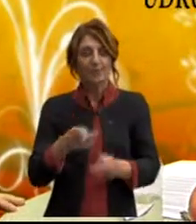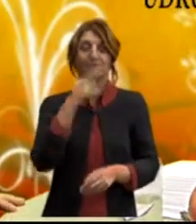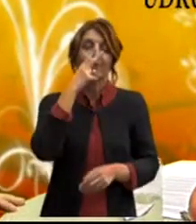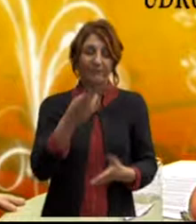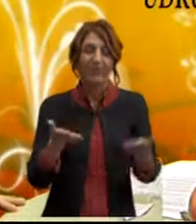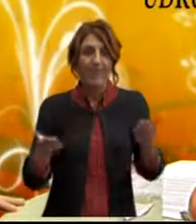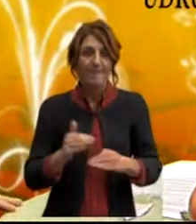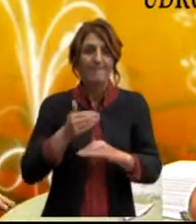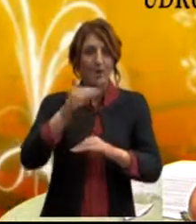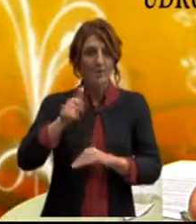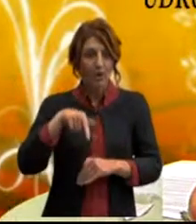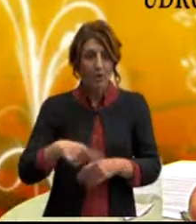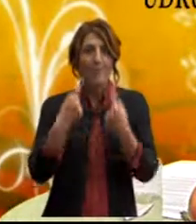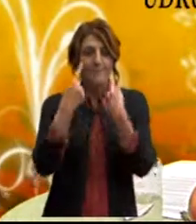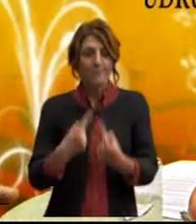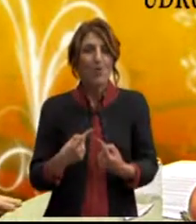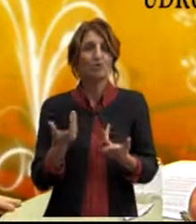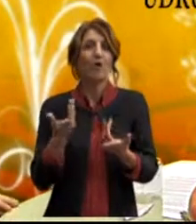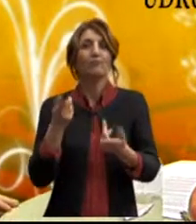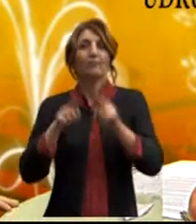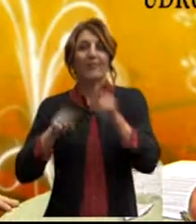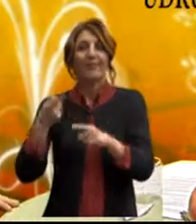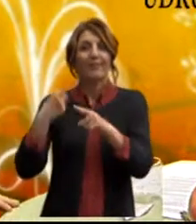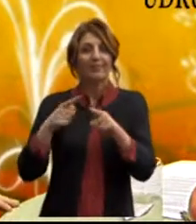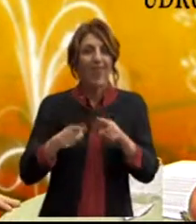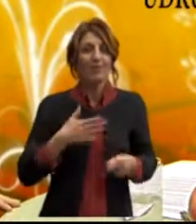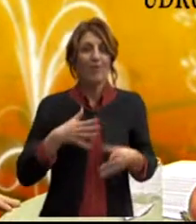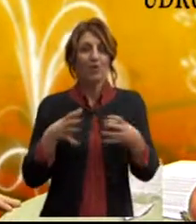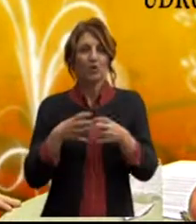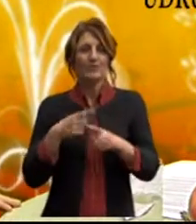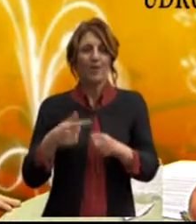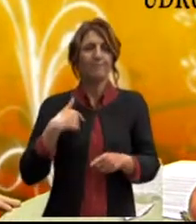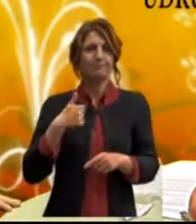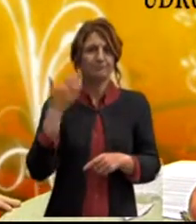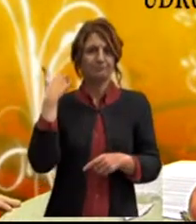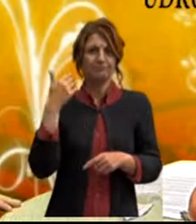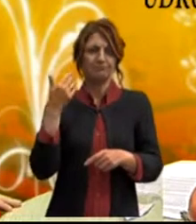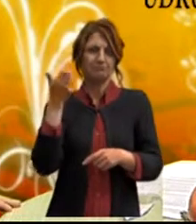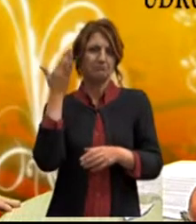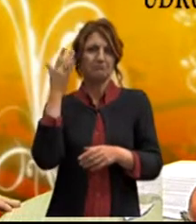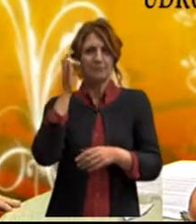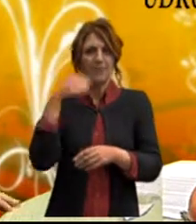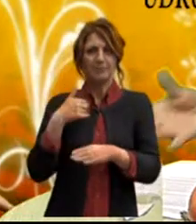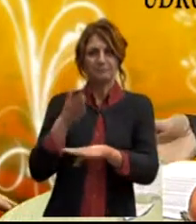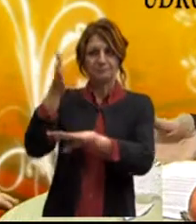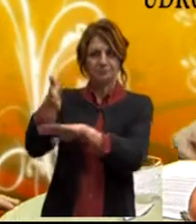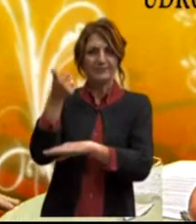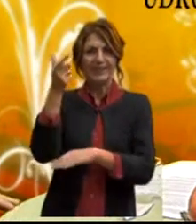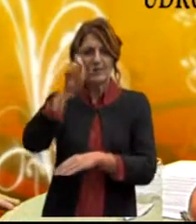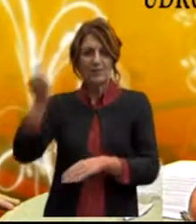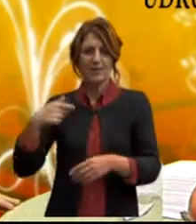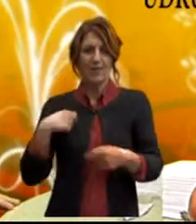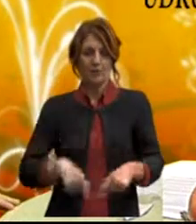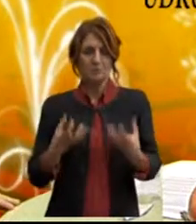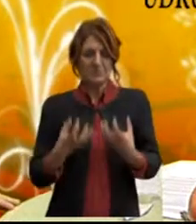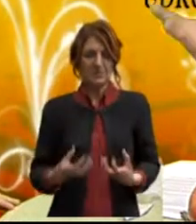poslije da li to i postoji u nekim segmentima našeg društva, jer sam ja neki dan ušla u jednu instituciju, sjela sam na jedno